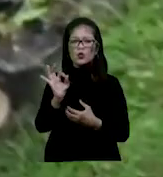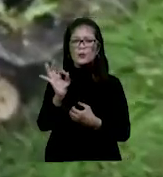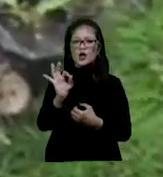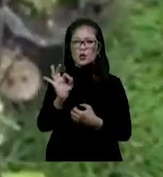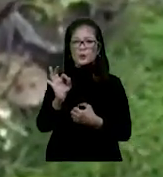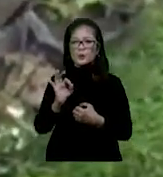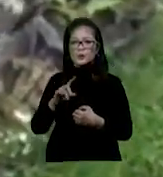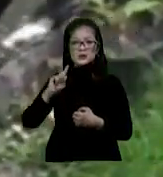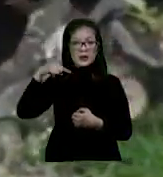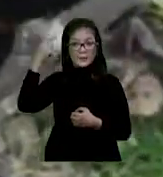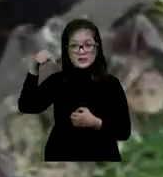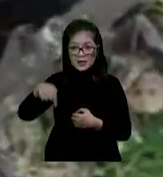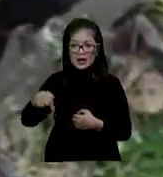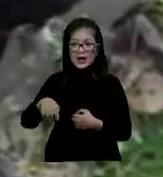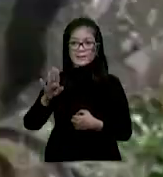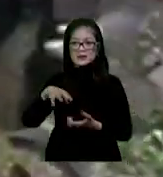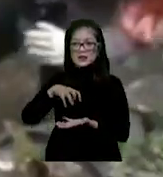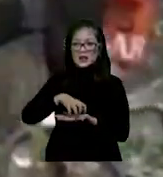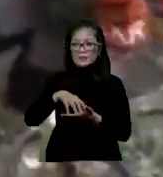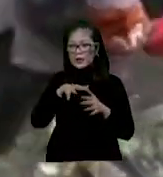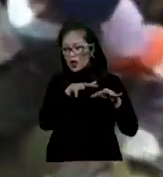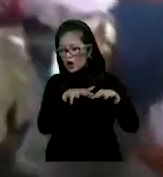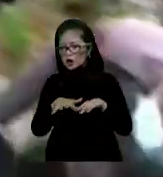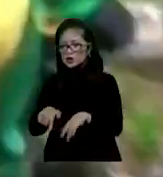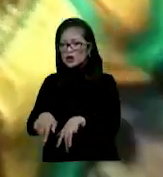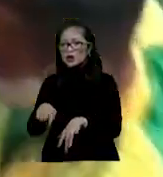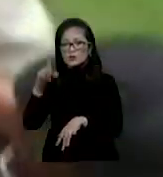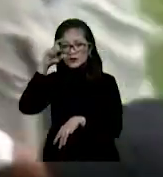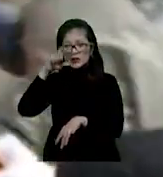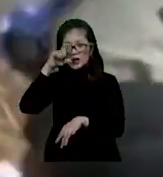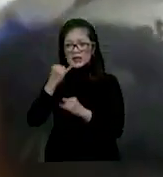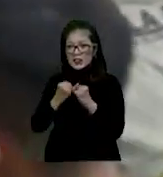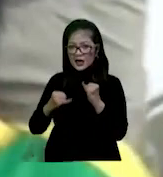Sejauh ini Zikri menjadikan lokasi longsor Jeberem menjadi tempat pencarian terakhir sang ibu.